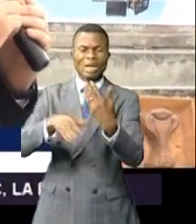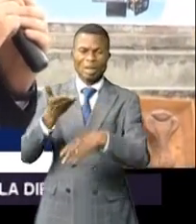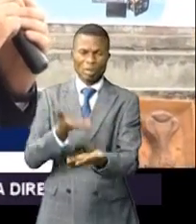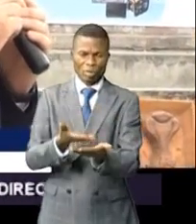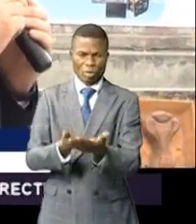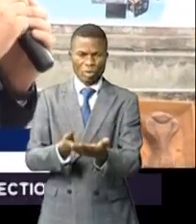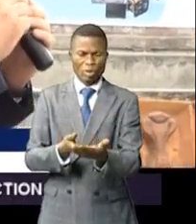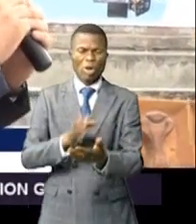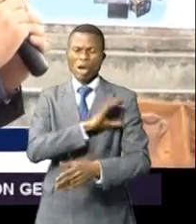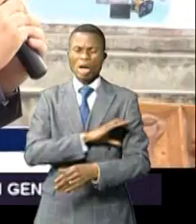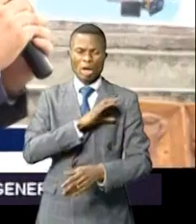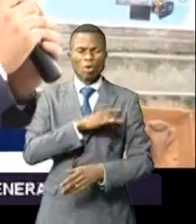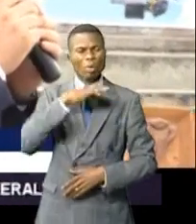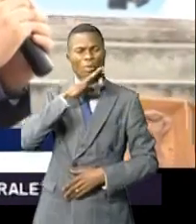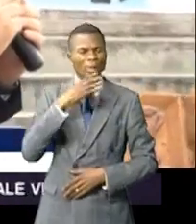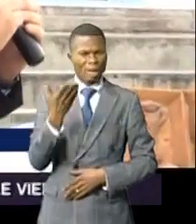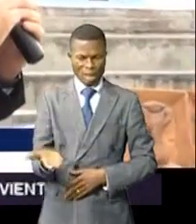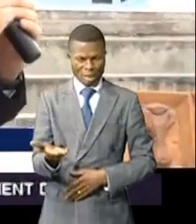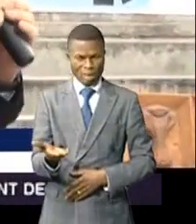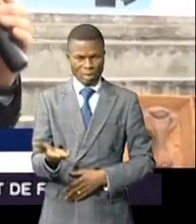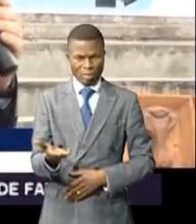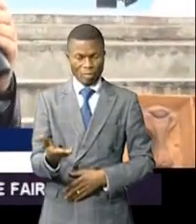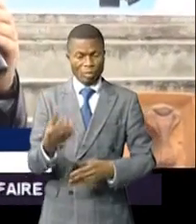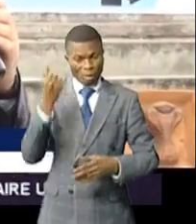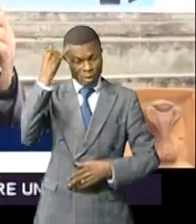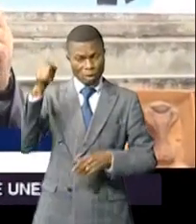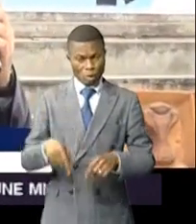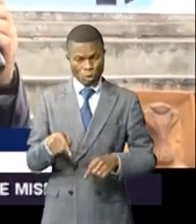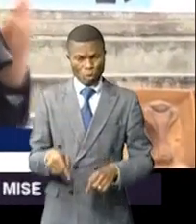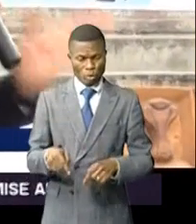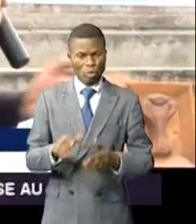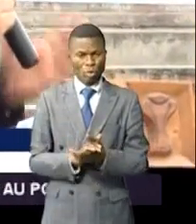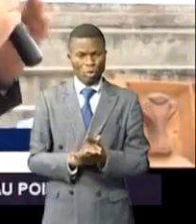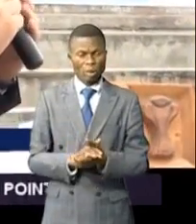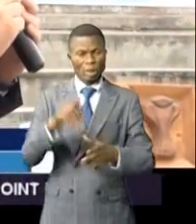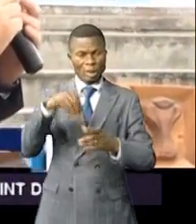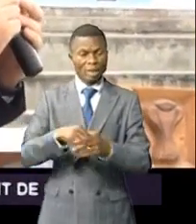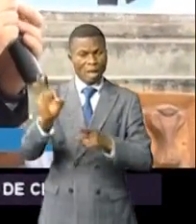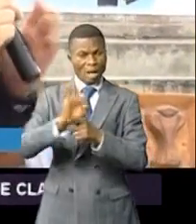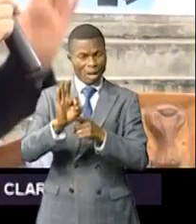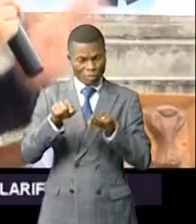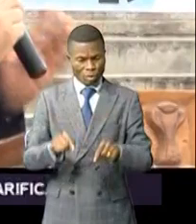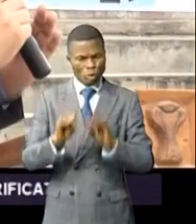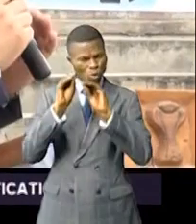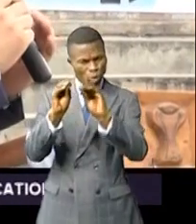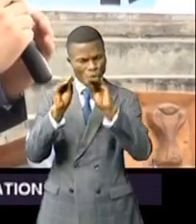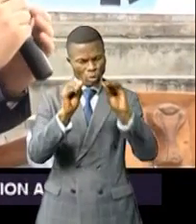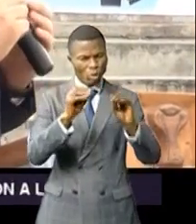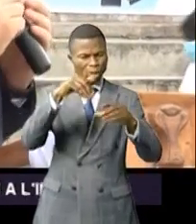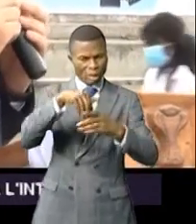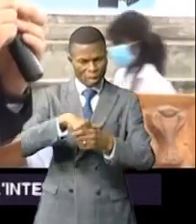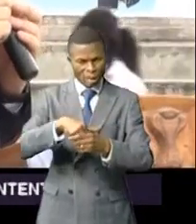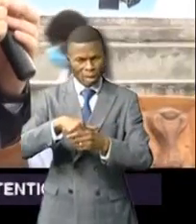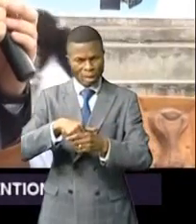les comportements en déplaisent. Et je pense qu'au jour d'aujourd'hui, à travers cette formation et à travers